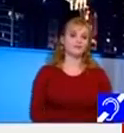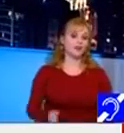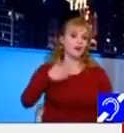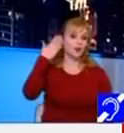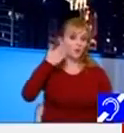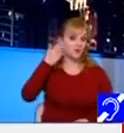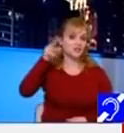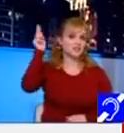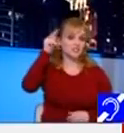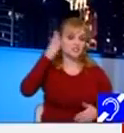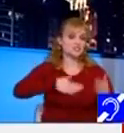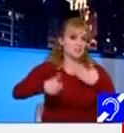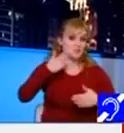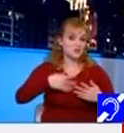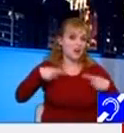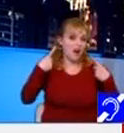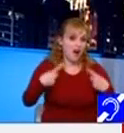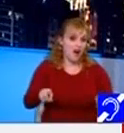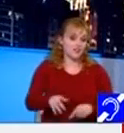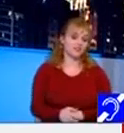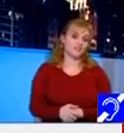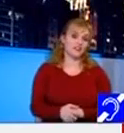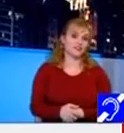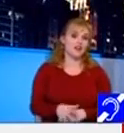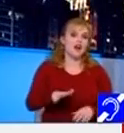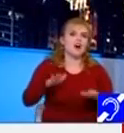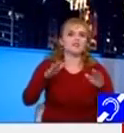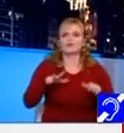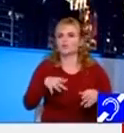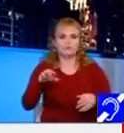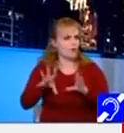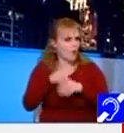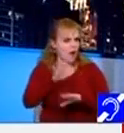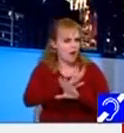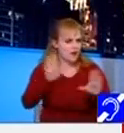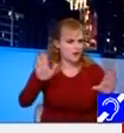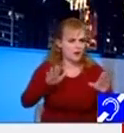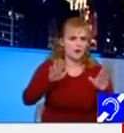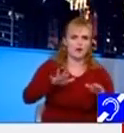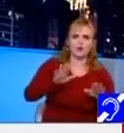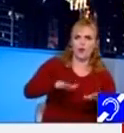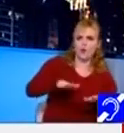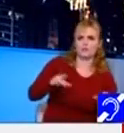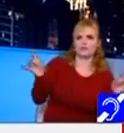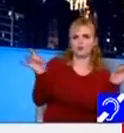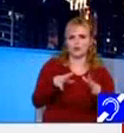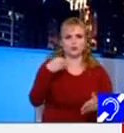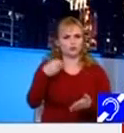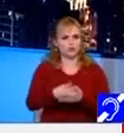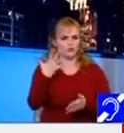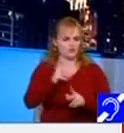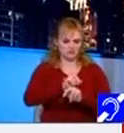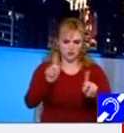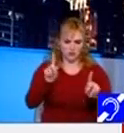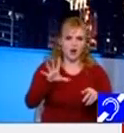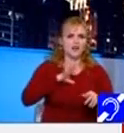România au învățat să se bucure și altfel de noaptea dintre ani. În locul petrecerilor scumpe din spații închise, ies în stradă, așa cum se întâmpla de ani